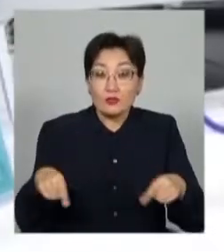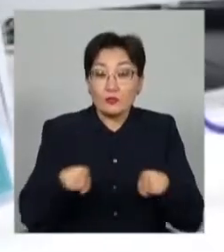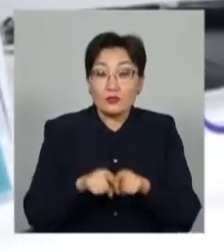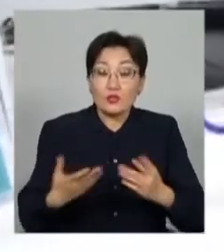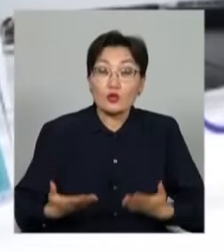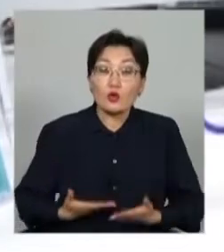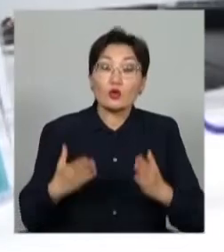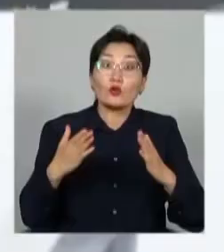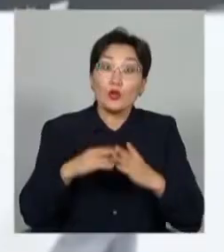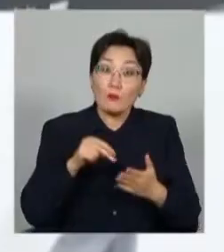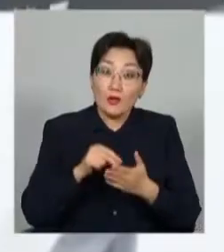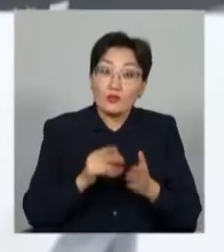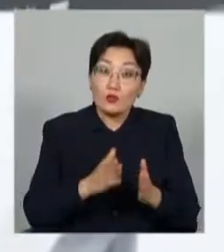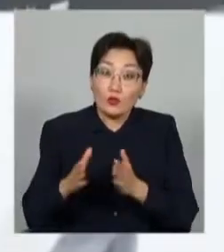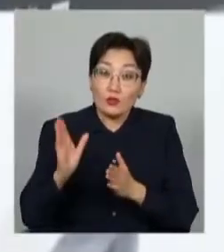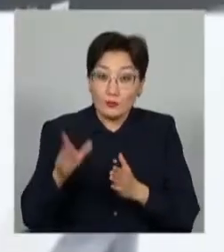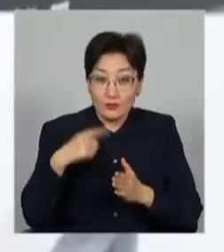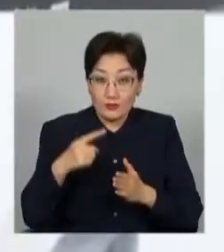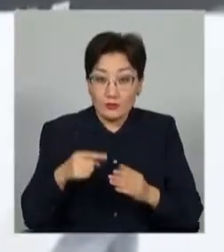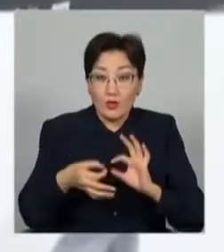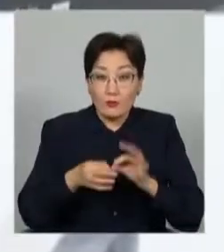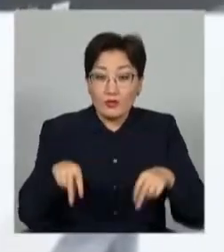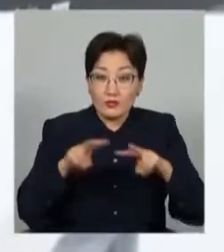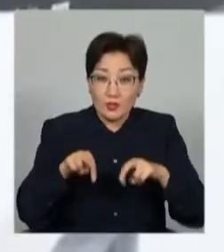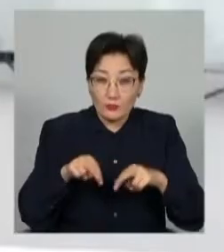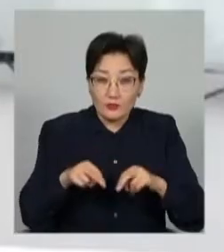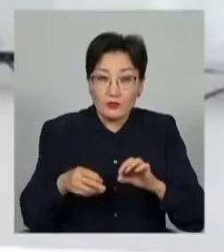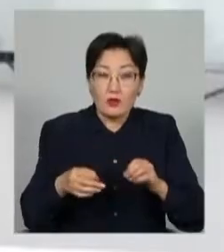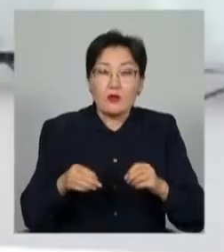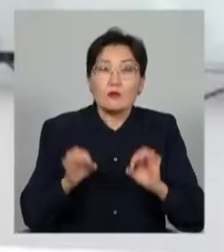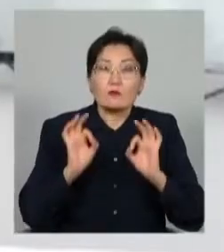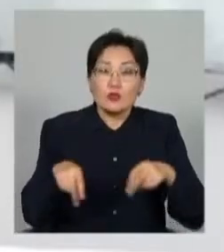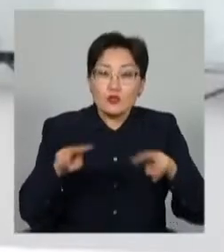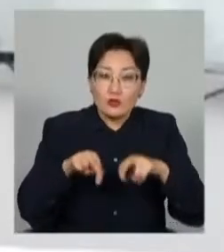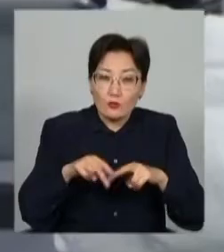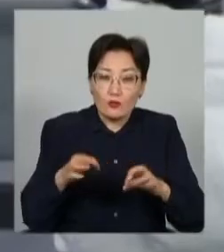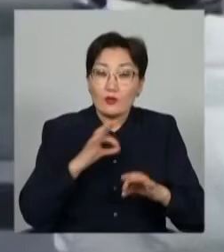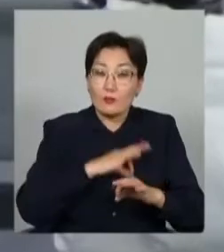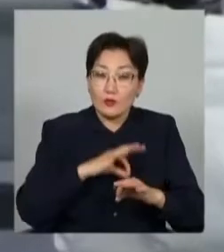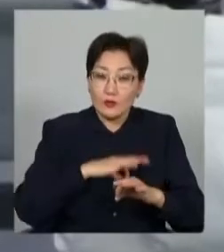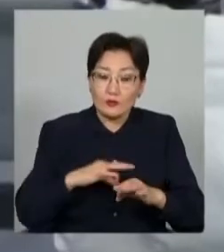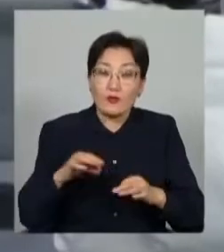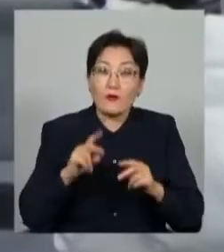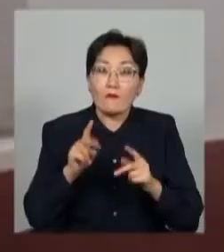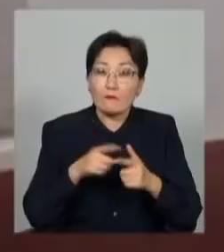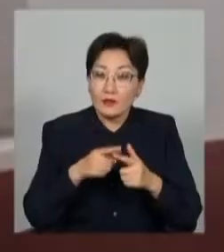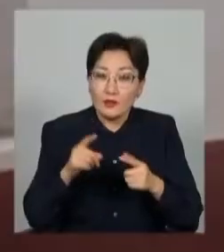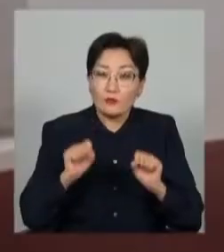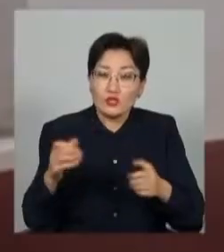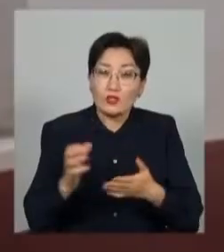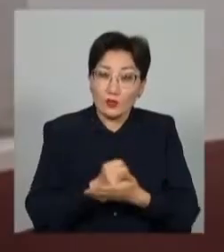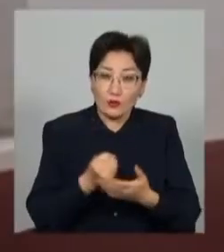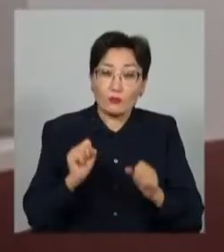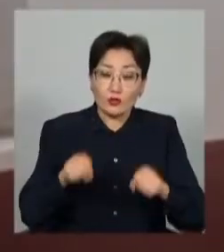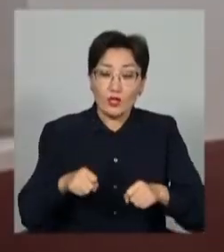тұрғын үй бағасы тұрақталады дейді. Қазірдің өзінде мұқият зерттеп, анығырақ қарастырып, әлдеқайда ұтымды нұсқаны табуға болады. Кішкене болса да